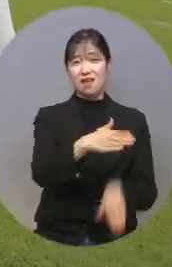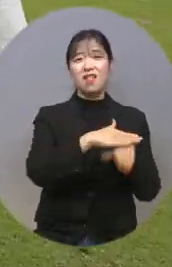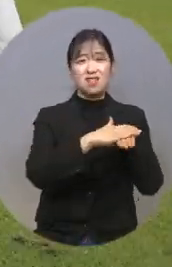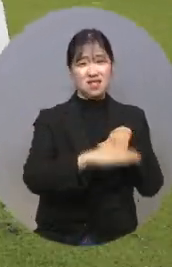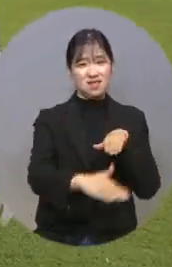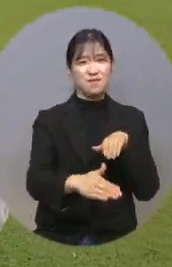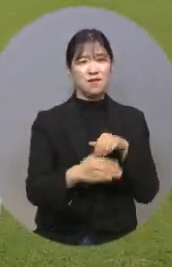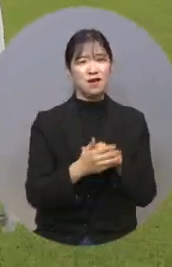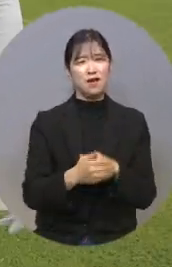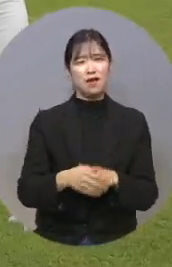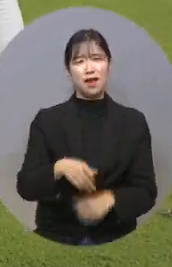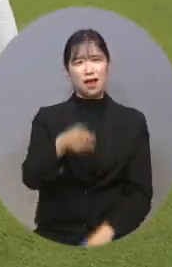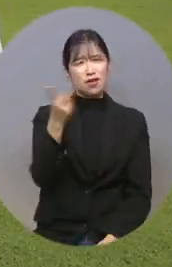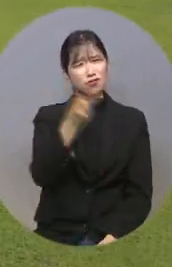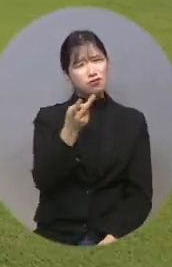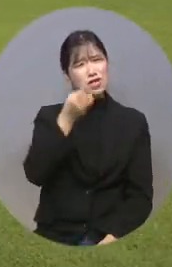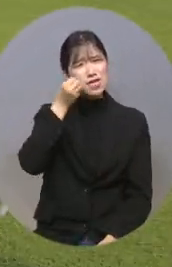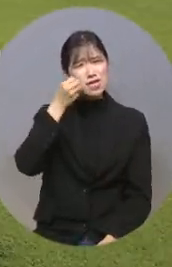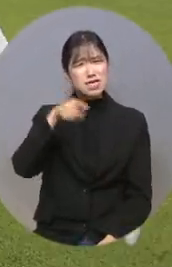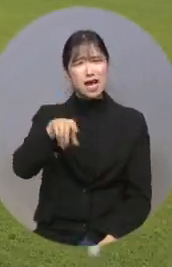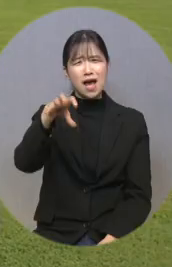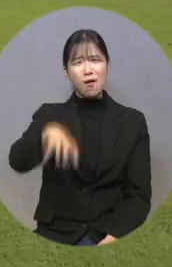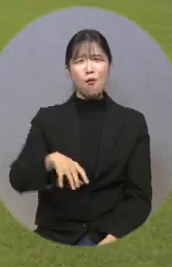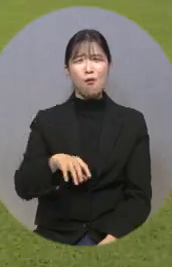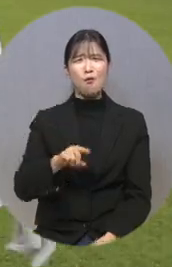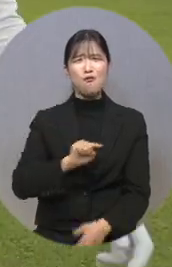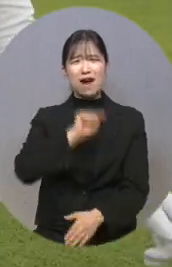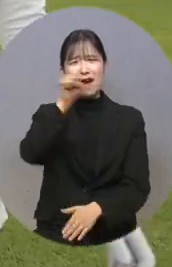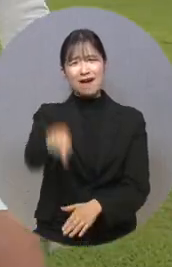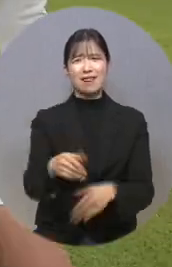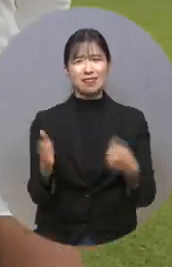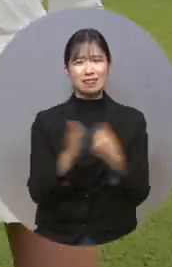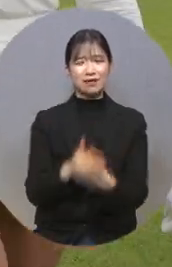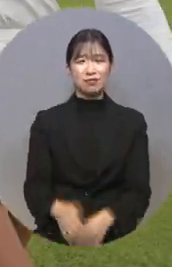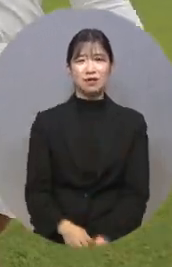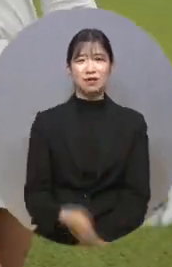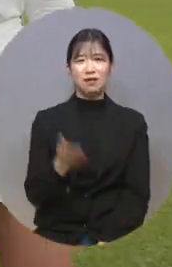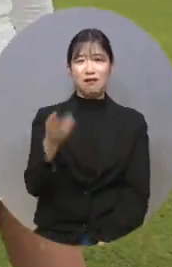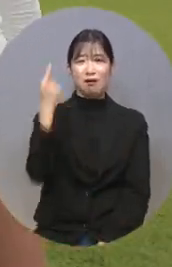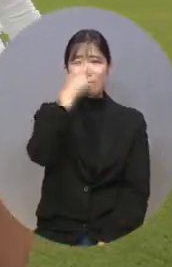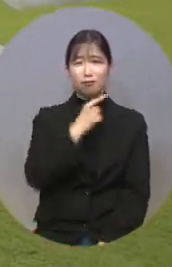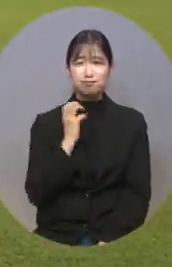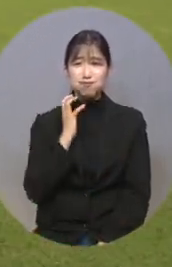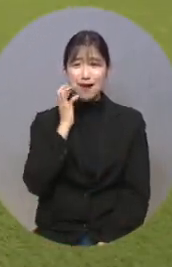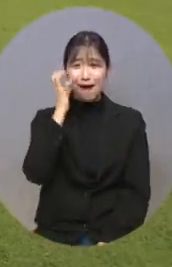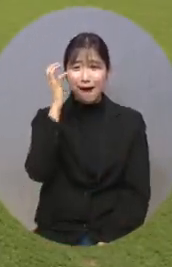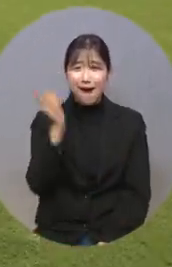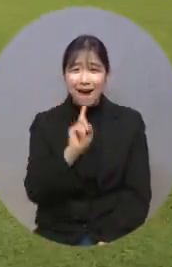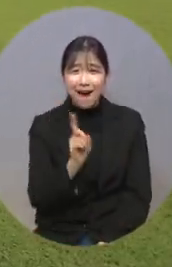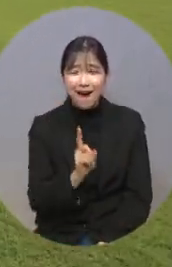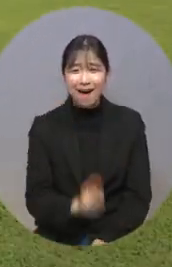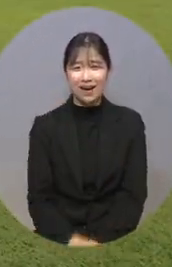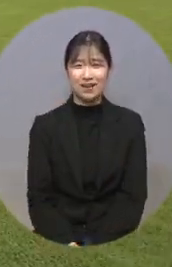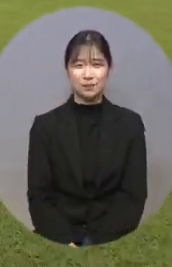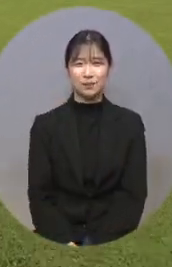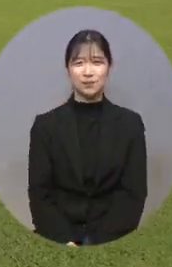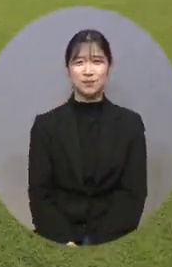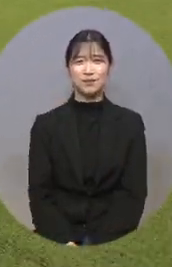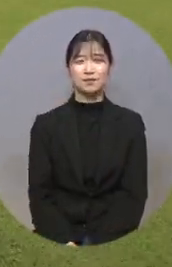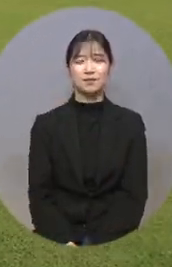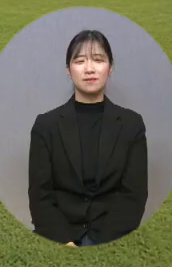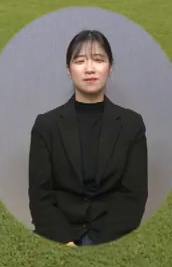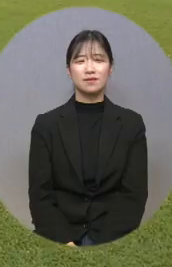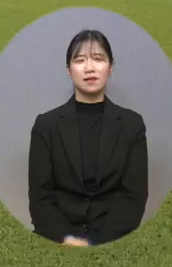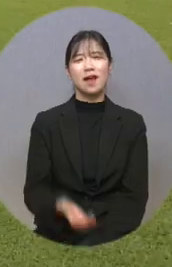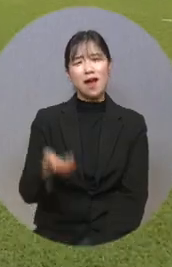꼭 보내도 이상한 것 같은데, 맞아. 아니, 진짜. 언니 얼굴 빨개졌어. 아니, 진짜. 열받았나 봐. 아니, 아까. 나 공 떴다. 아,